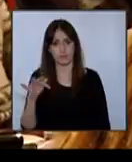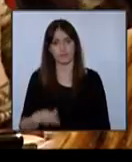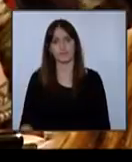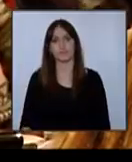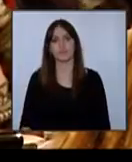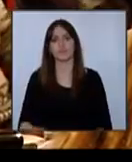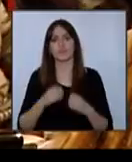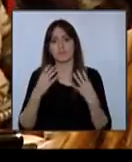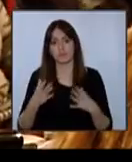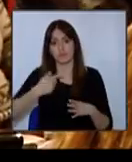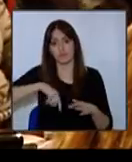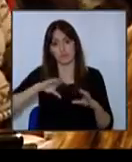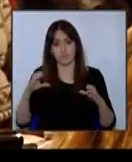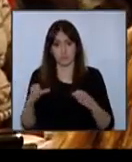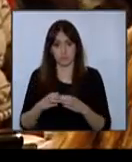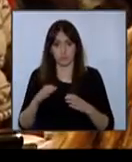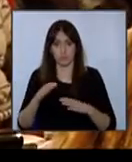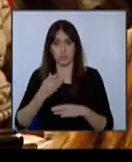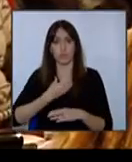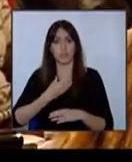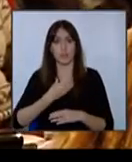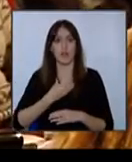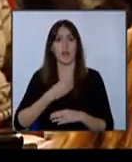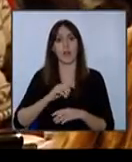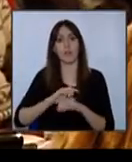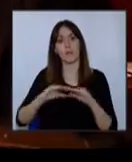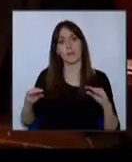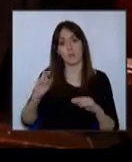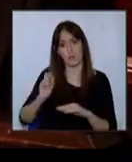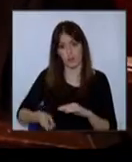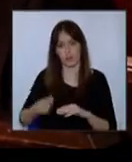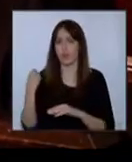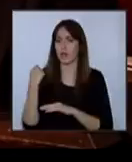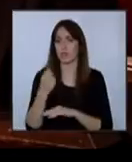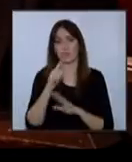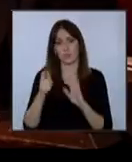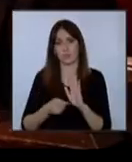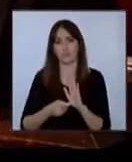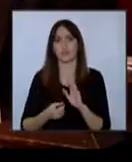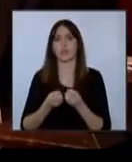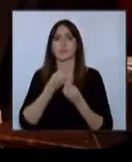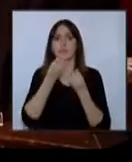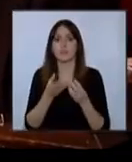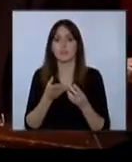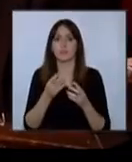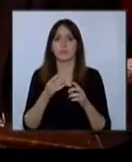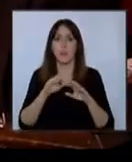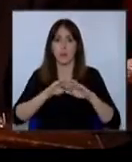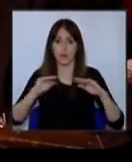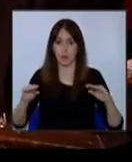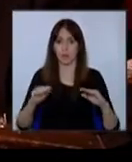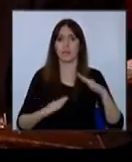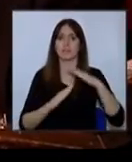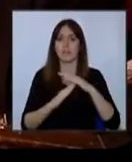Bé, des del nostre grup municipal de Plataforma Bigatana, tot el nostre suport al manifest de la plataforma Stop Accidents